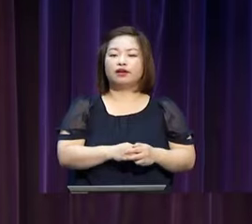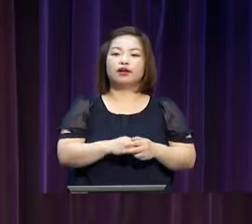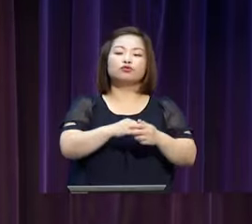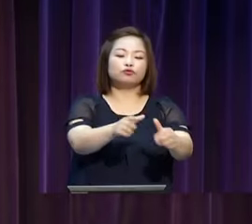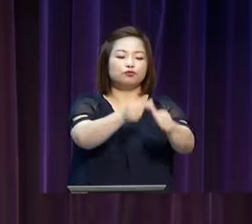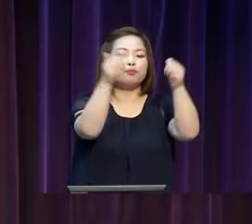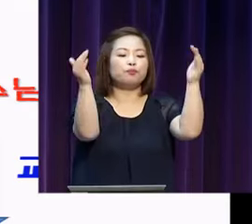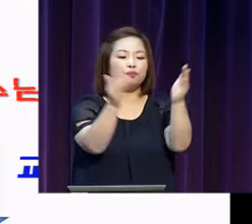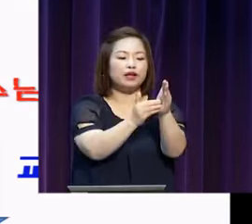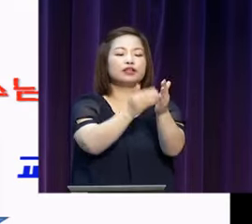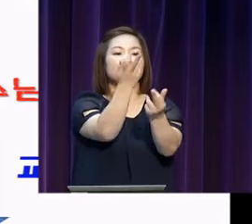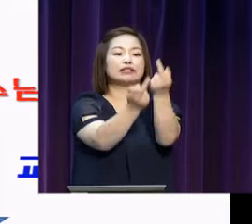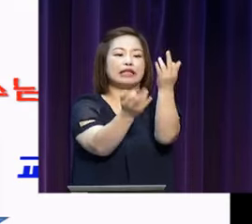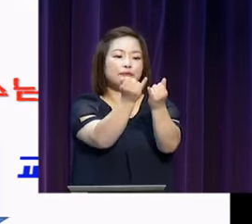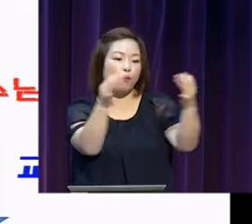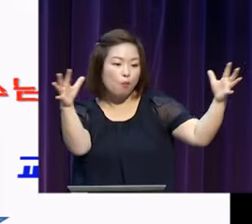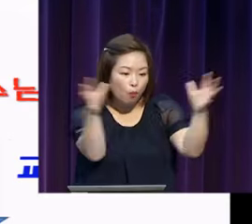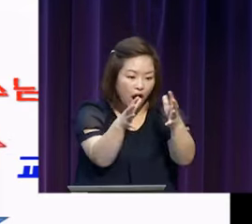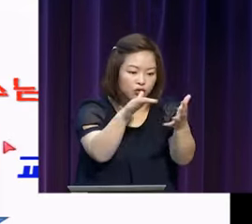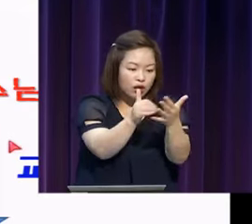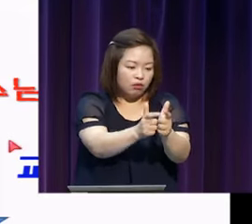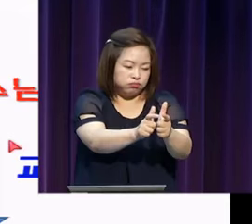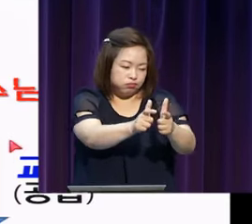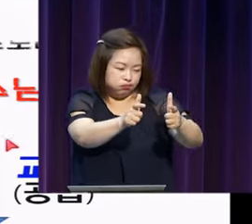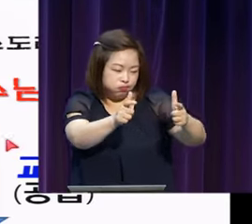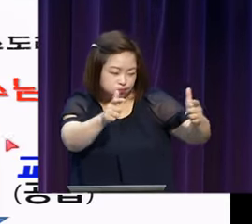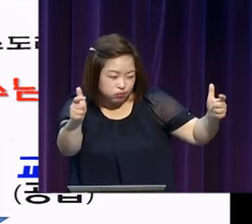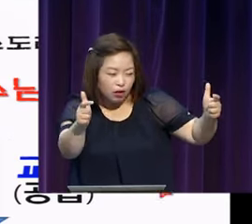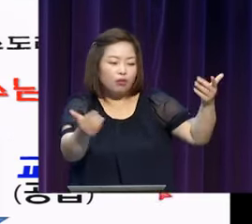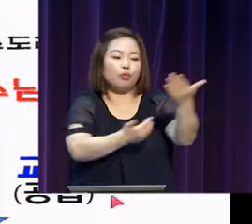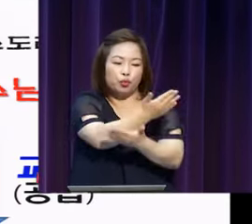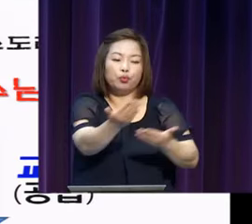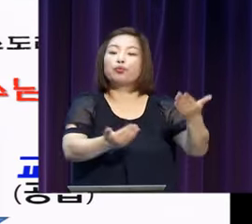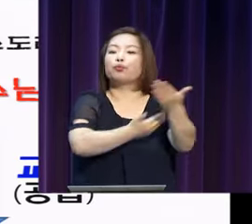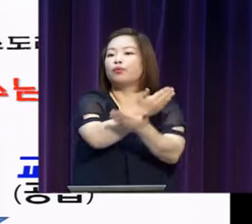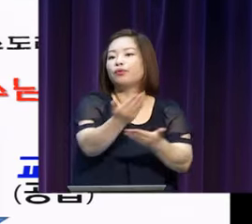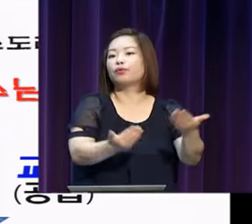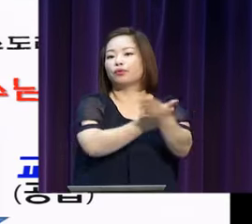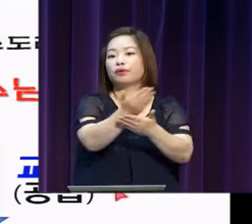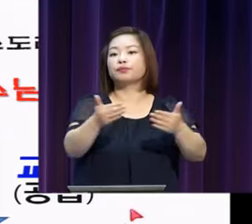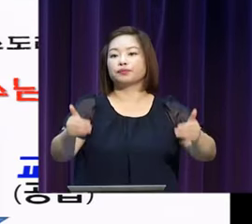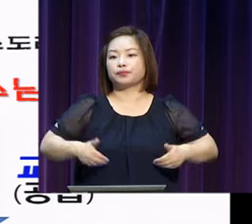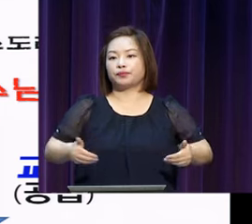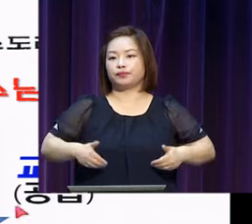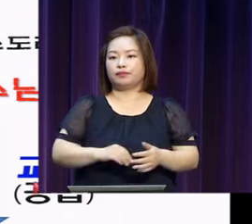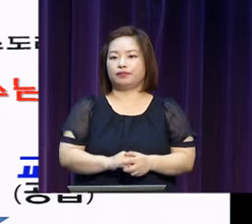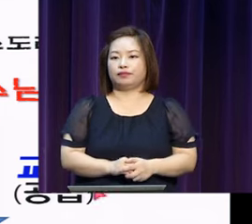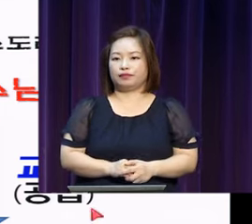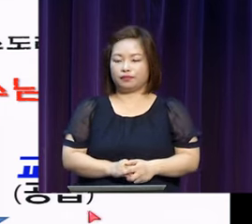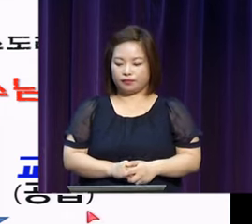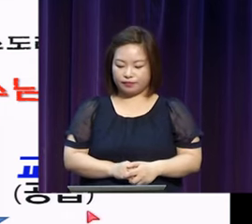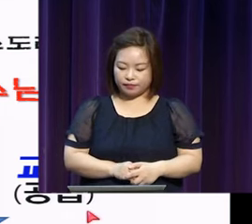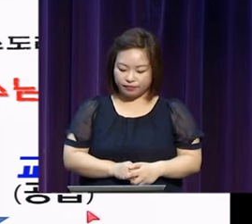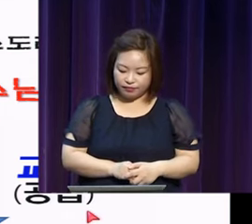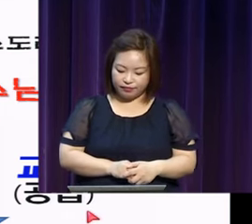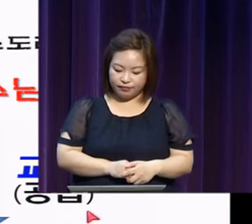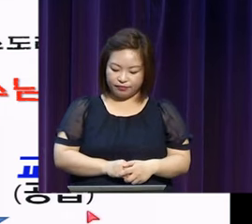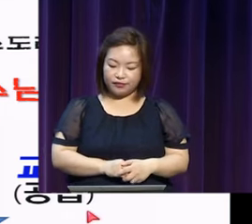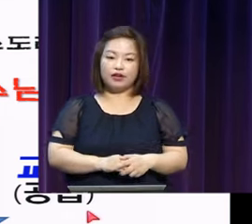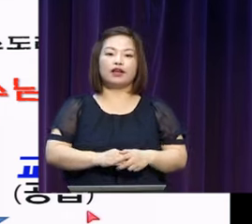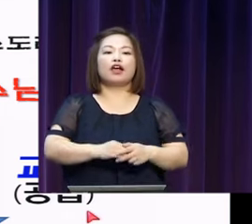교회는 연결이에요. 자, 그런가 하면 이 교제는 공급이라고 말할 수